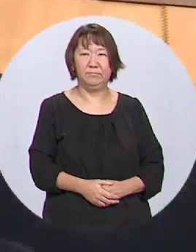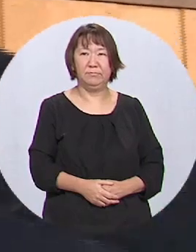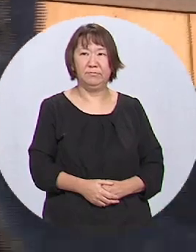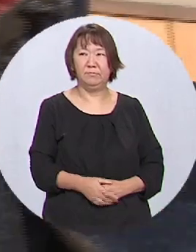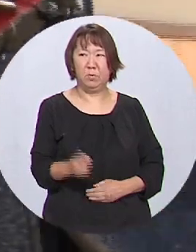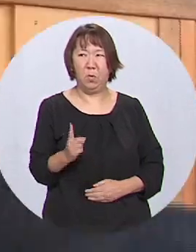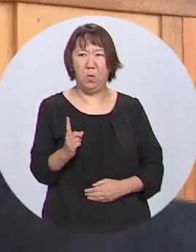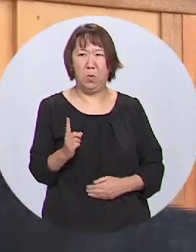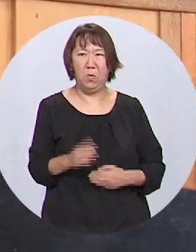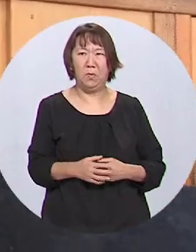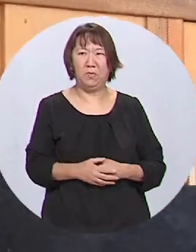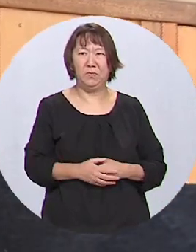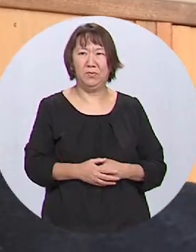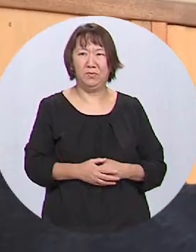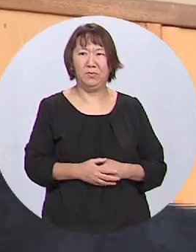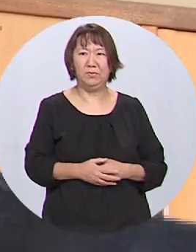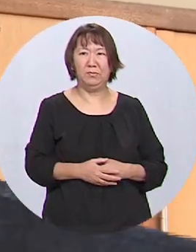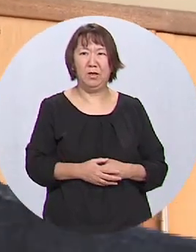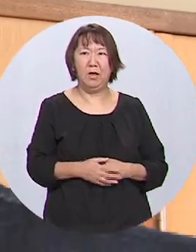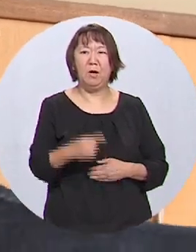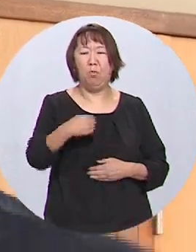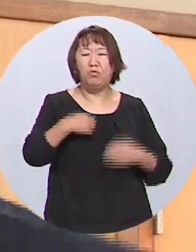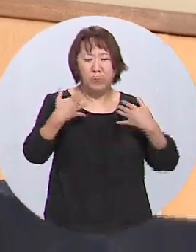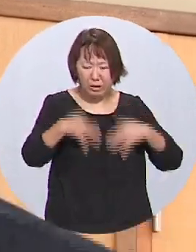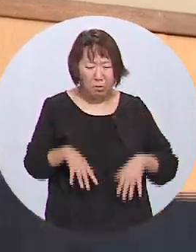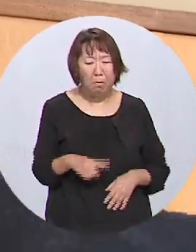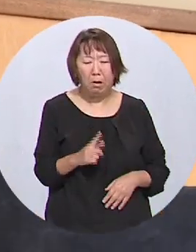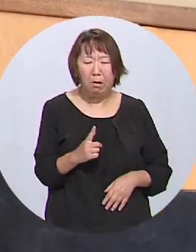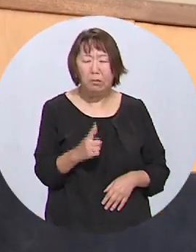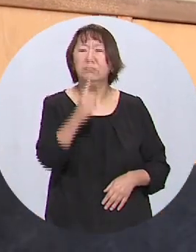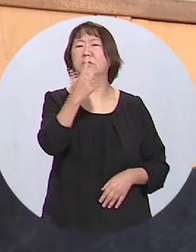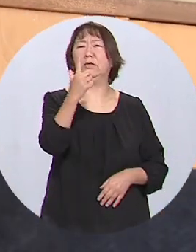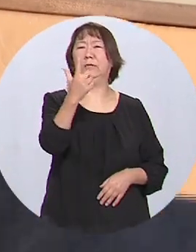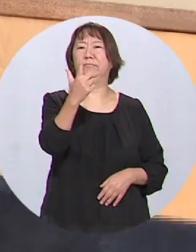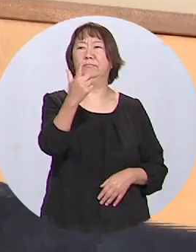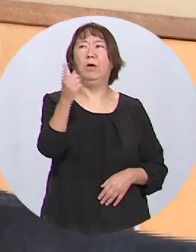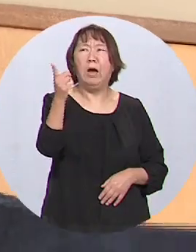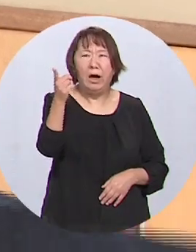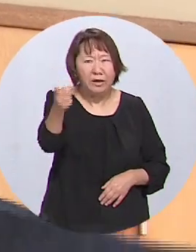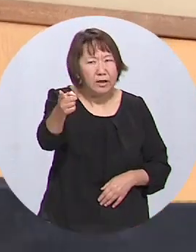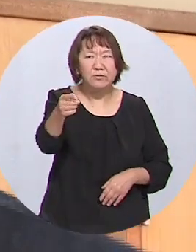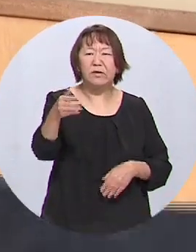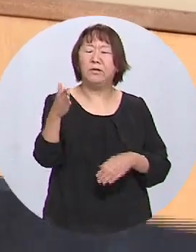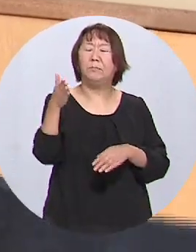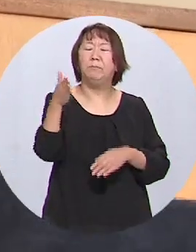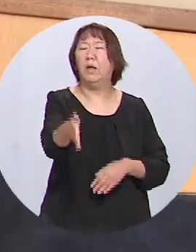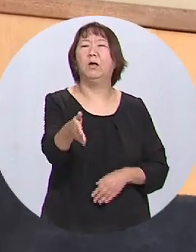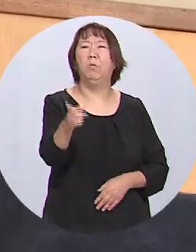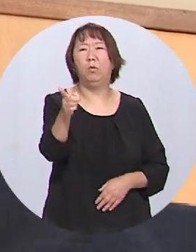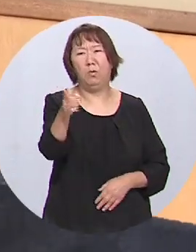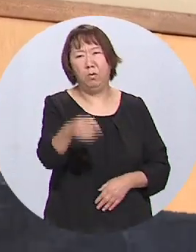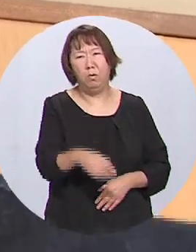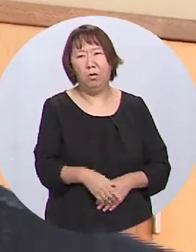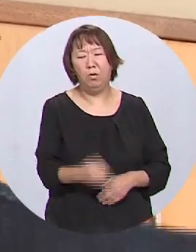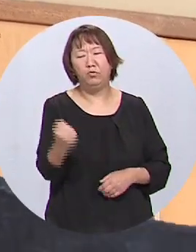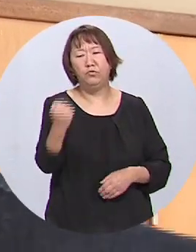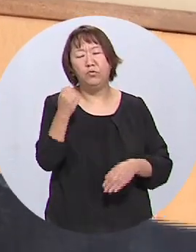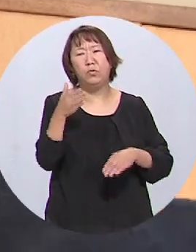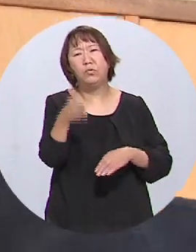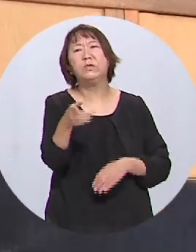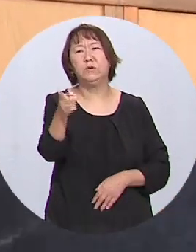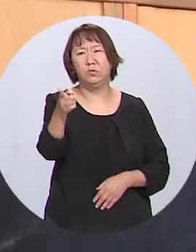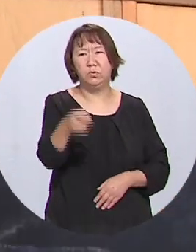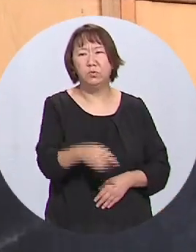どうでした？僕が弱いんじゃなくて足立選手が化け物、強すぎるなと。